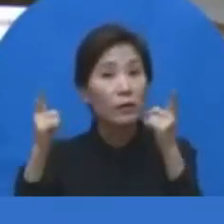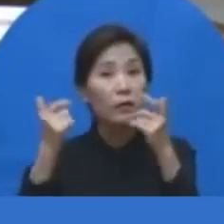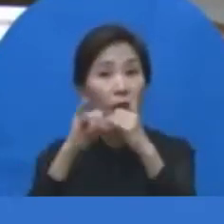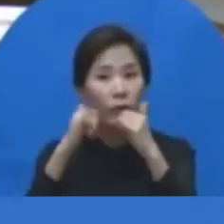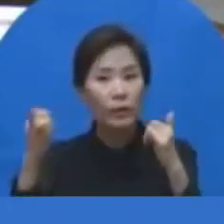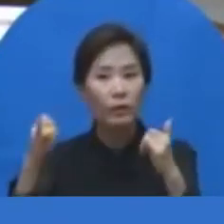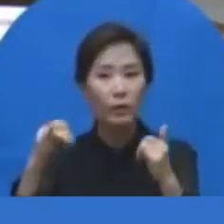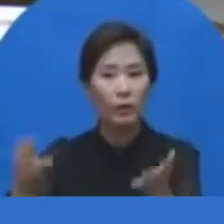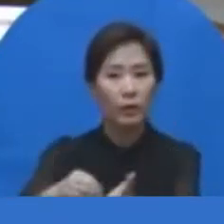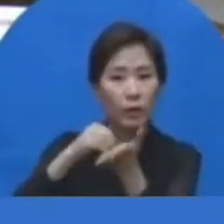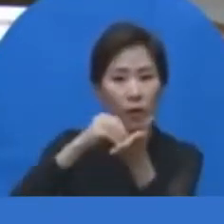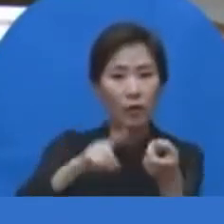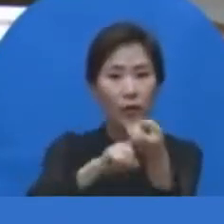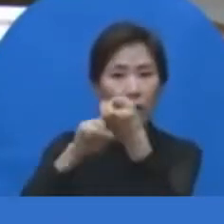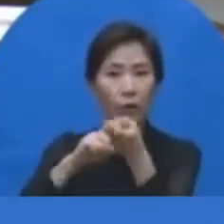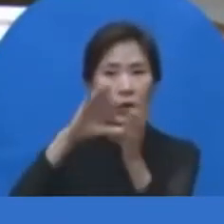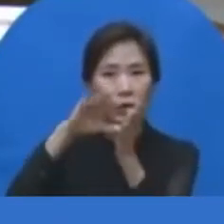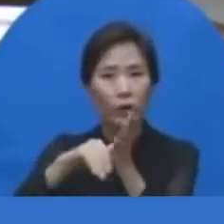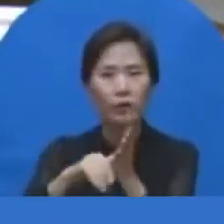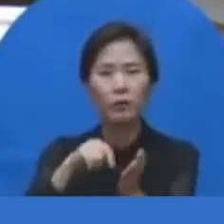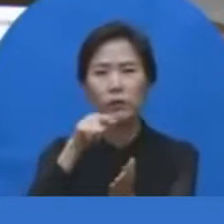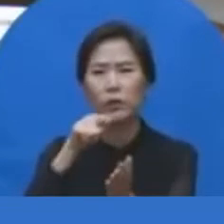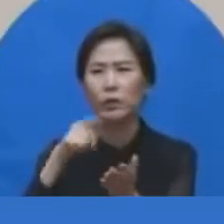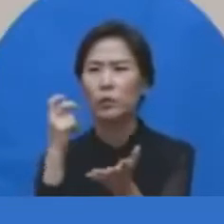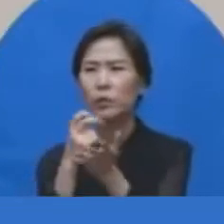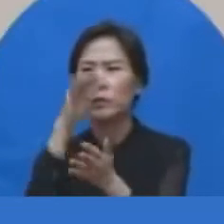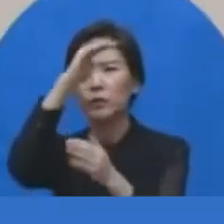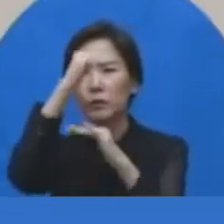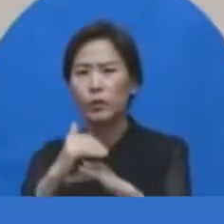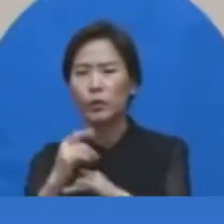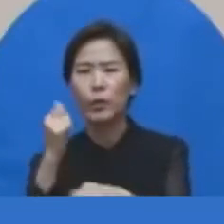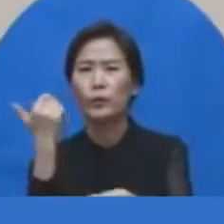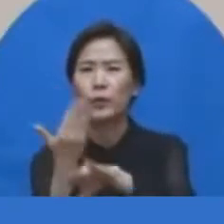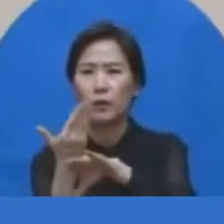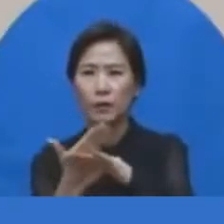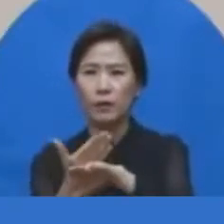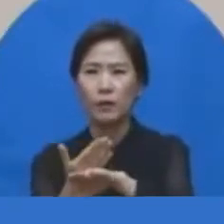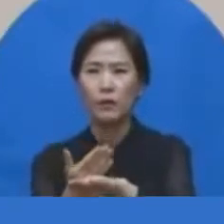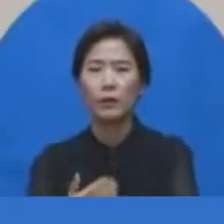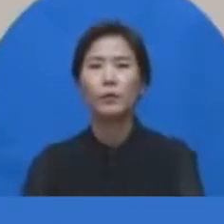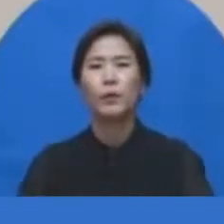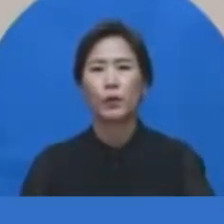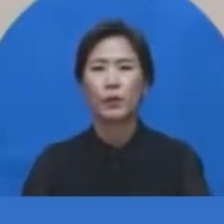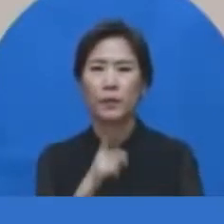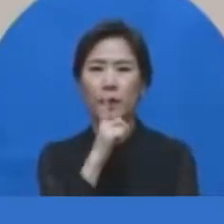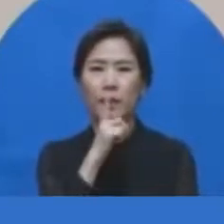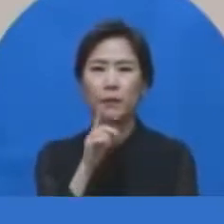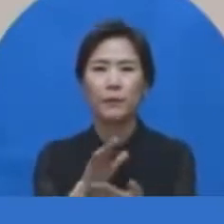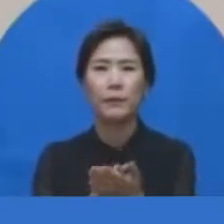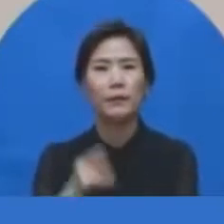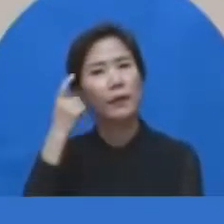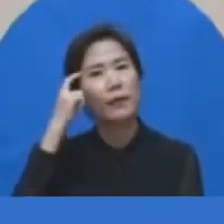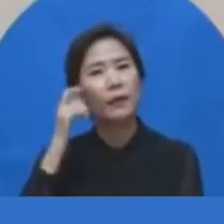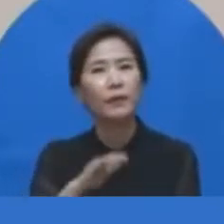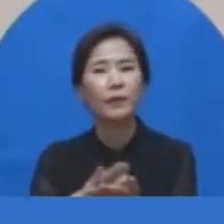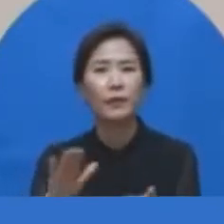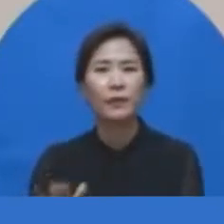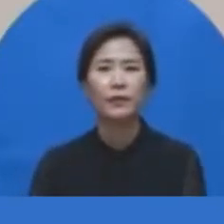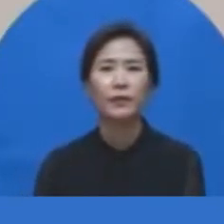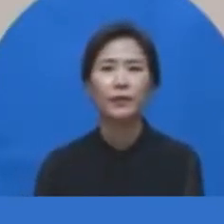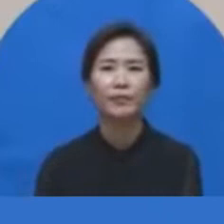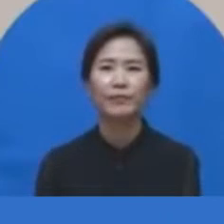별도의 조치가 필요하다는 것이 저희 의견입니다. 이 설립신고증을 가지고 있다는 것이